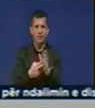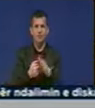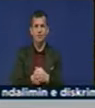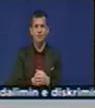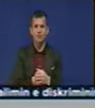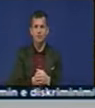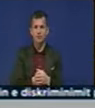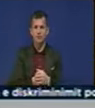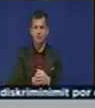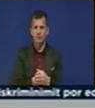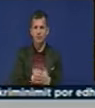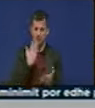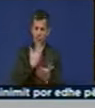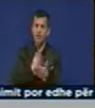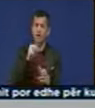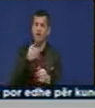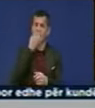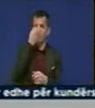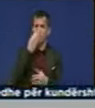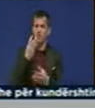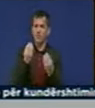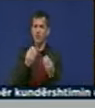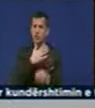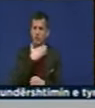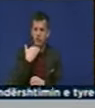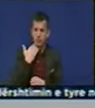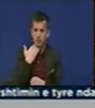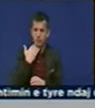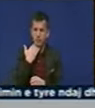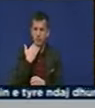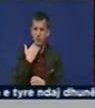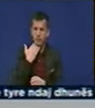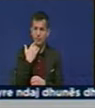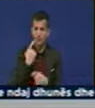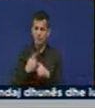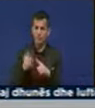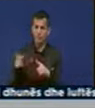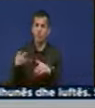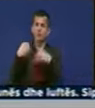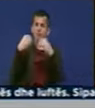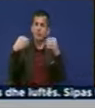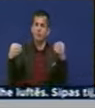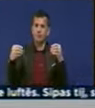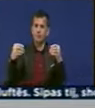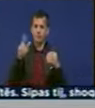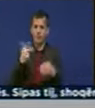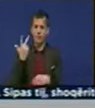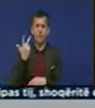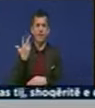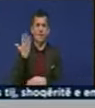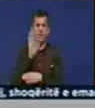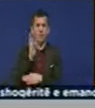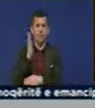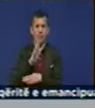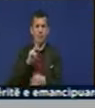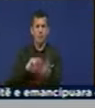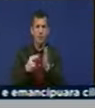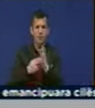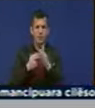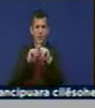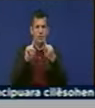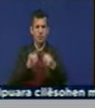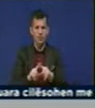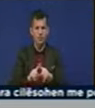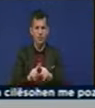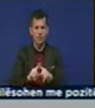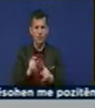Kemi pas një lajm shumë të mirë, kemi pas një deklarat të tre liderve të tre partive kryesore,